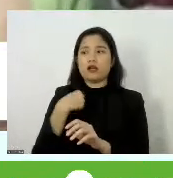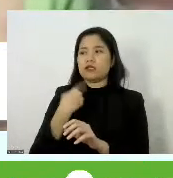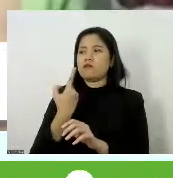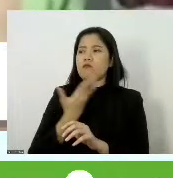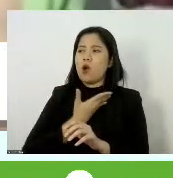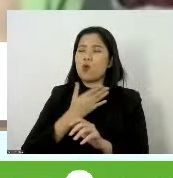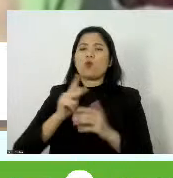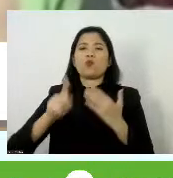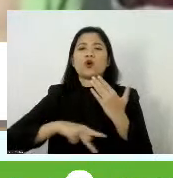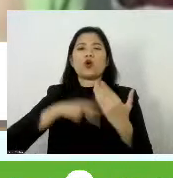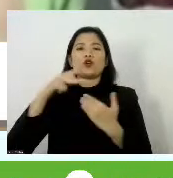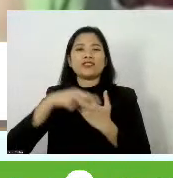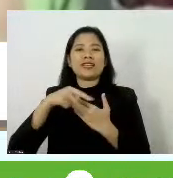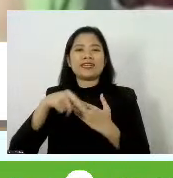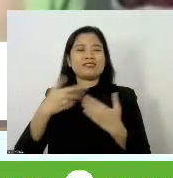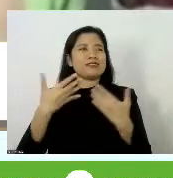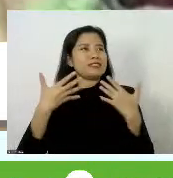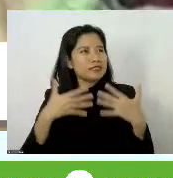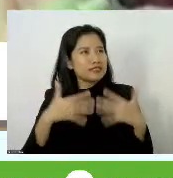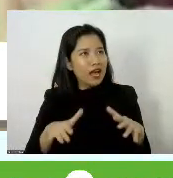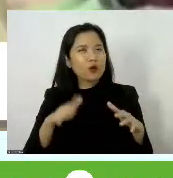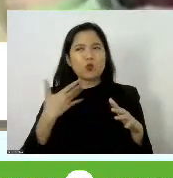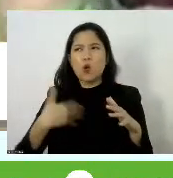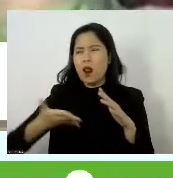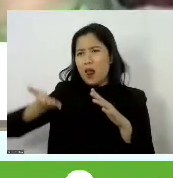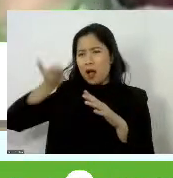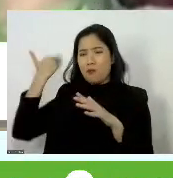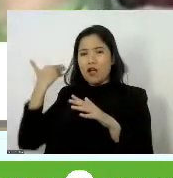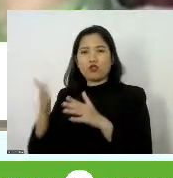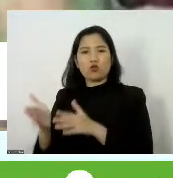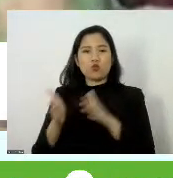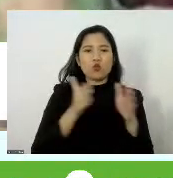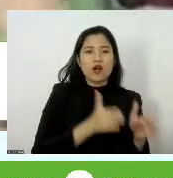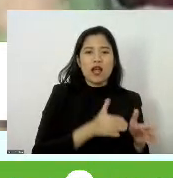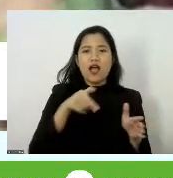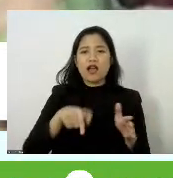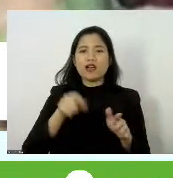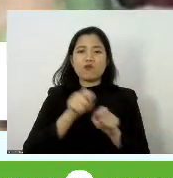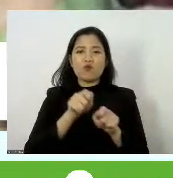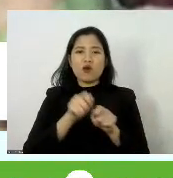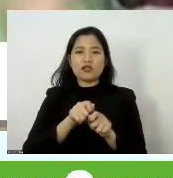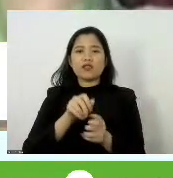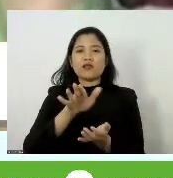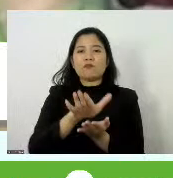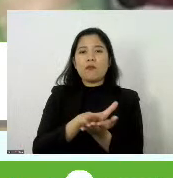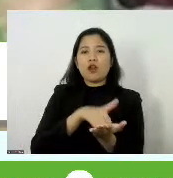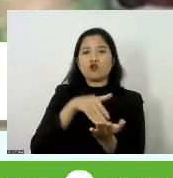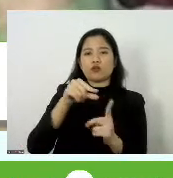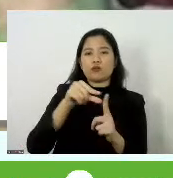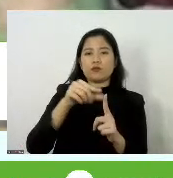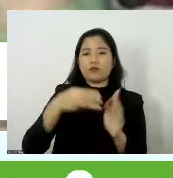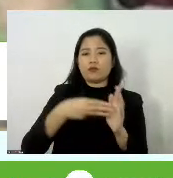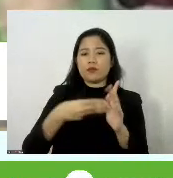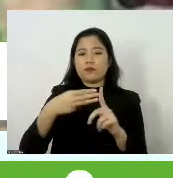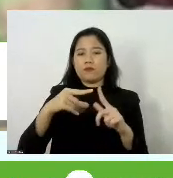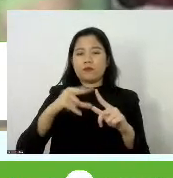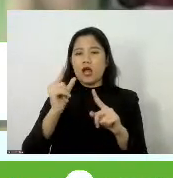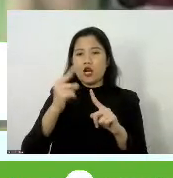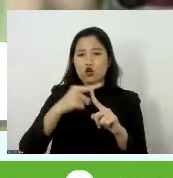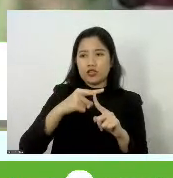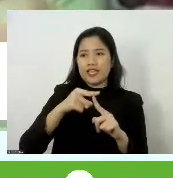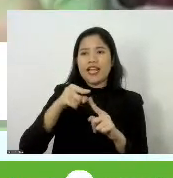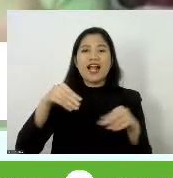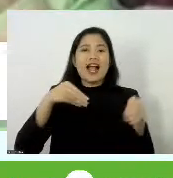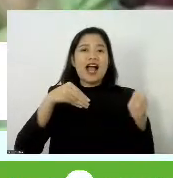projek yang agak lama tertunda yaitu membuat pembalut kain Lestari dan juga produk-produk